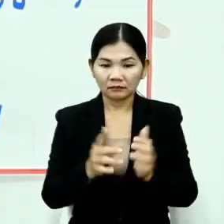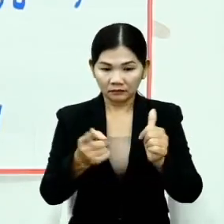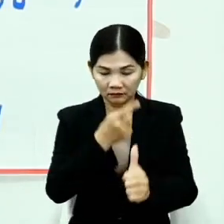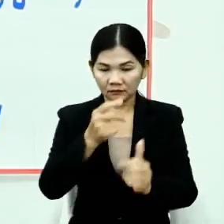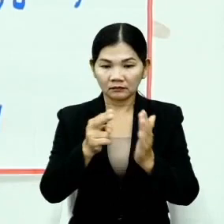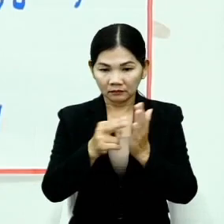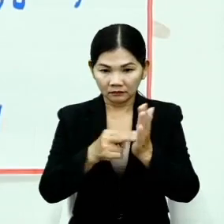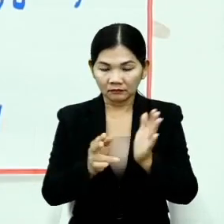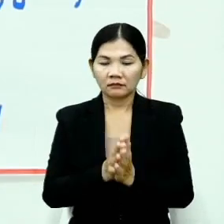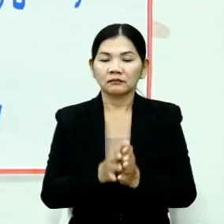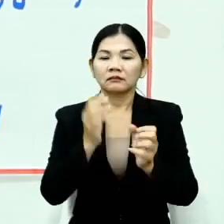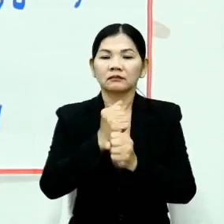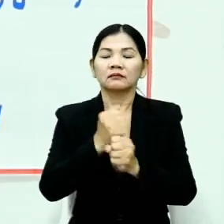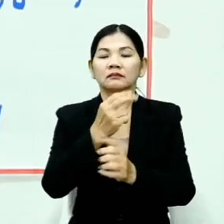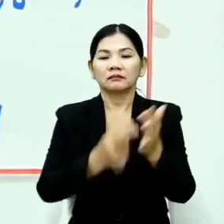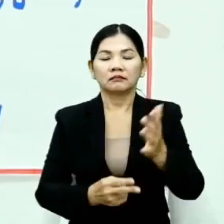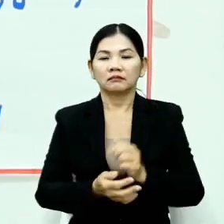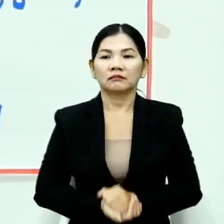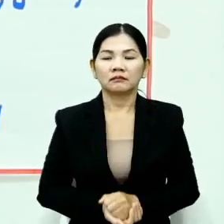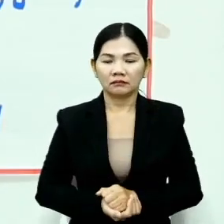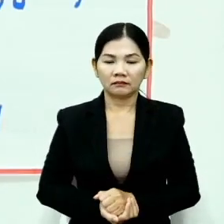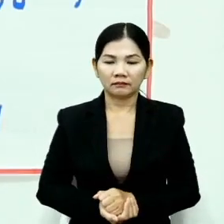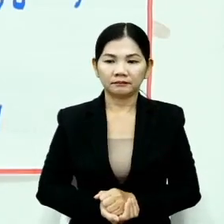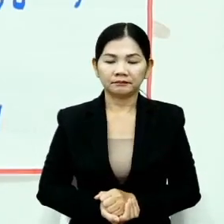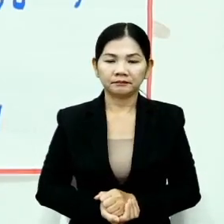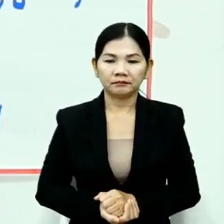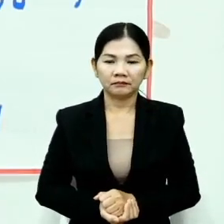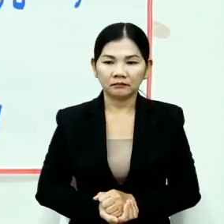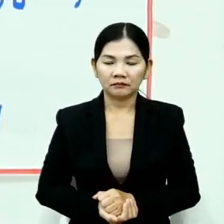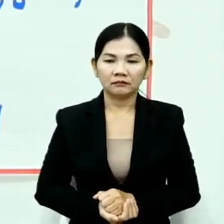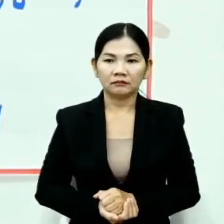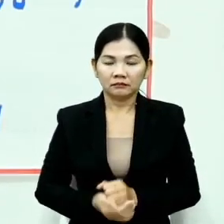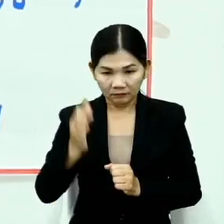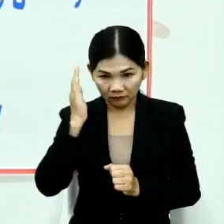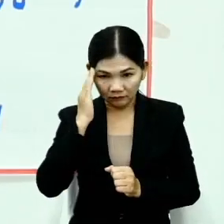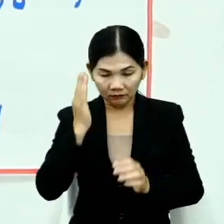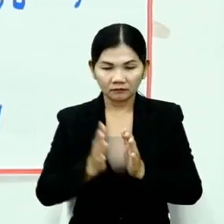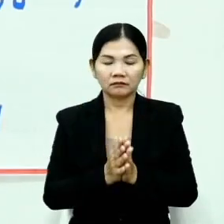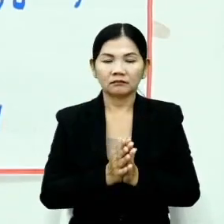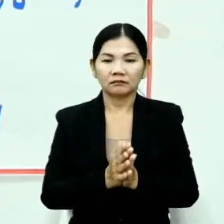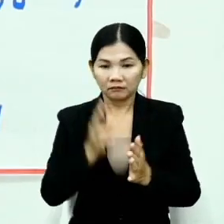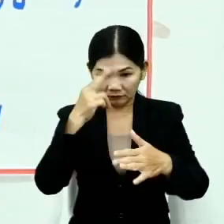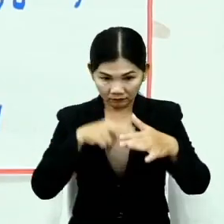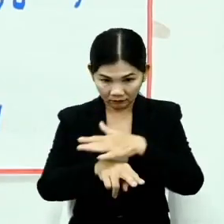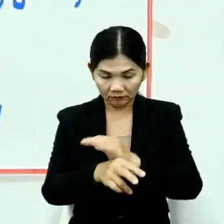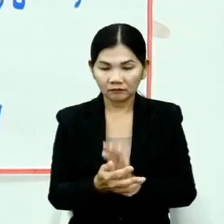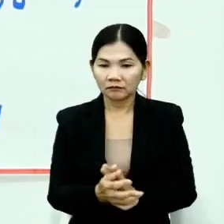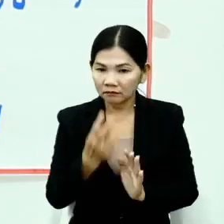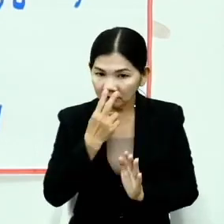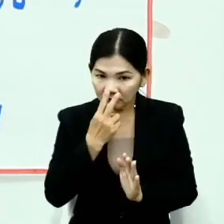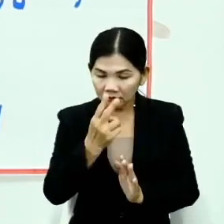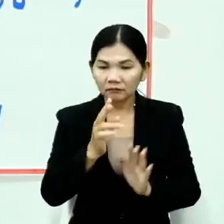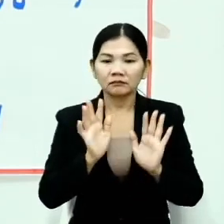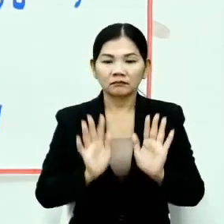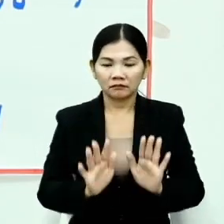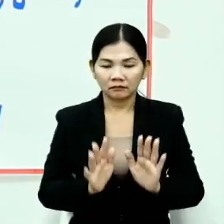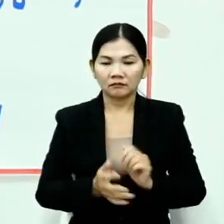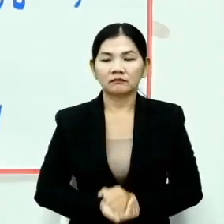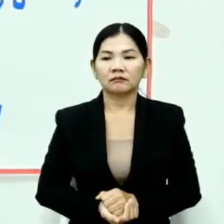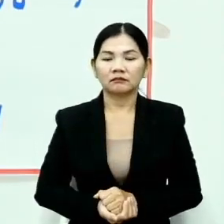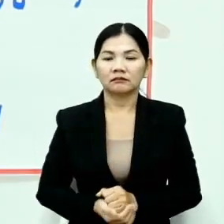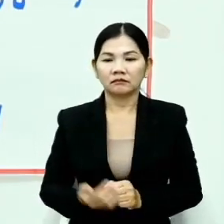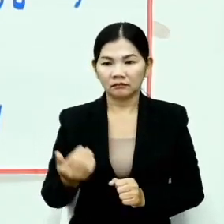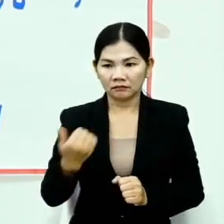បទអ្នកគ្រូឲ្យកូនធ្វើអ្វីកូនចាអ្នកគ្រូឲ្យកូនទុតិយឥឡូវកូនកុំអានតាន់ប្រាប់ចម្លើយទុតិយរប